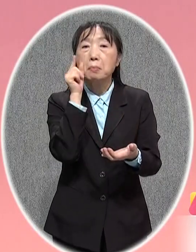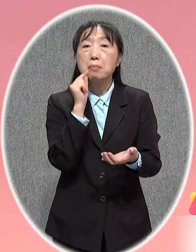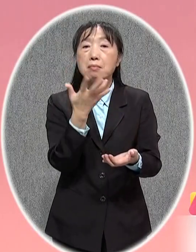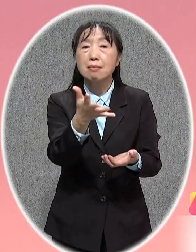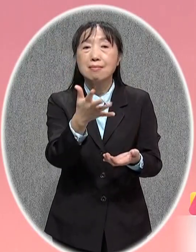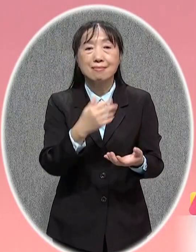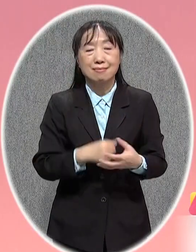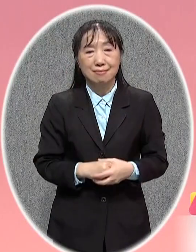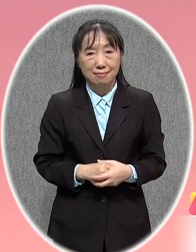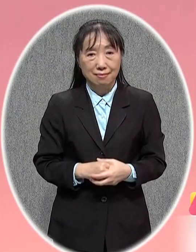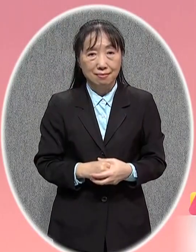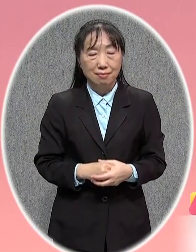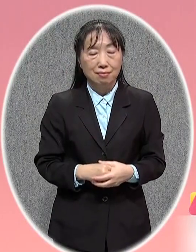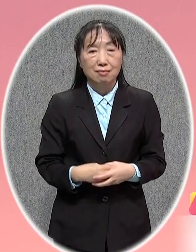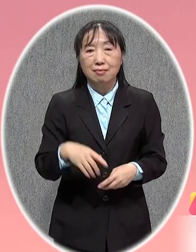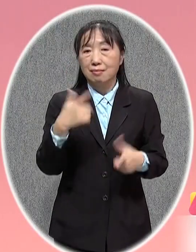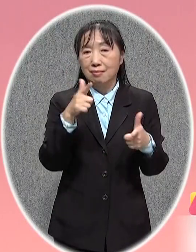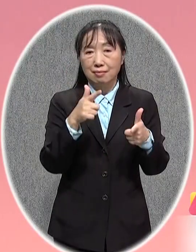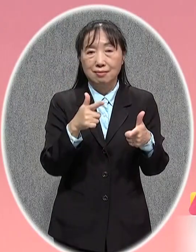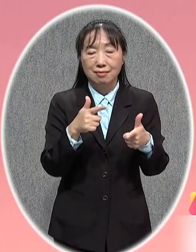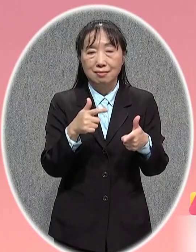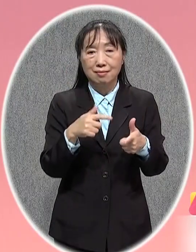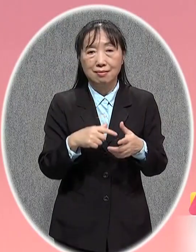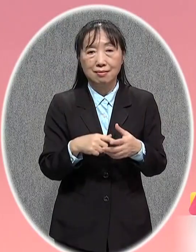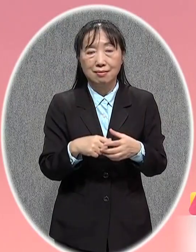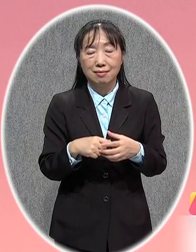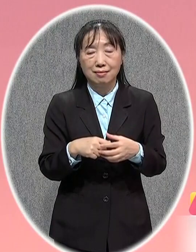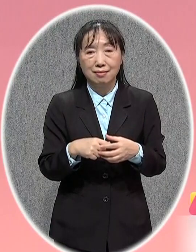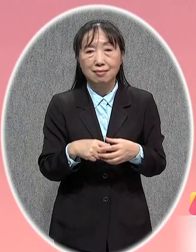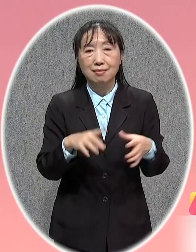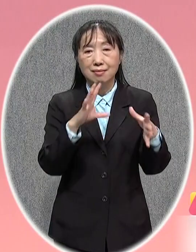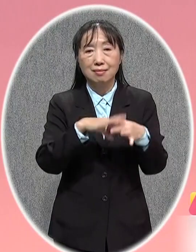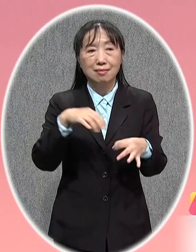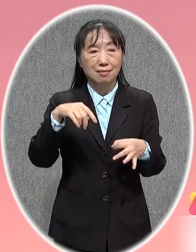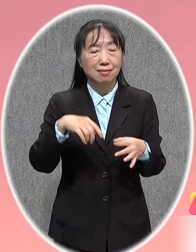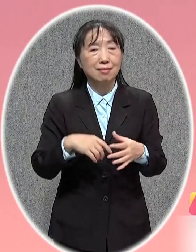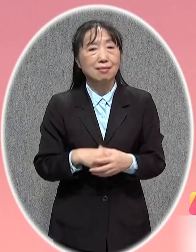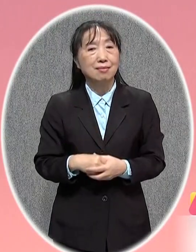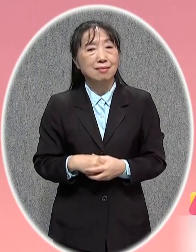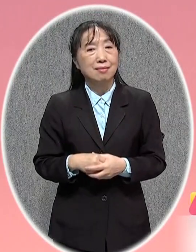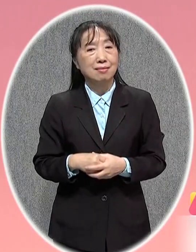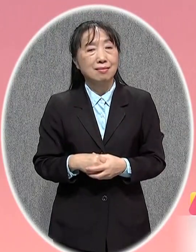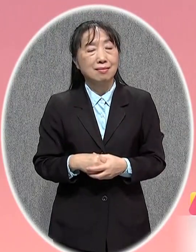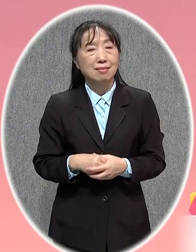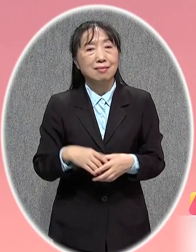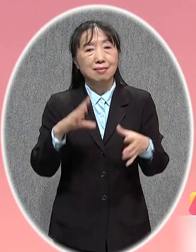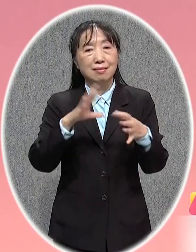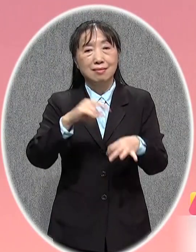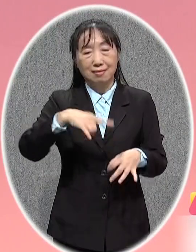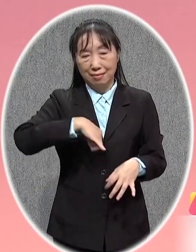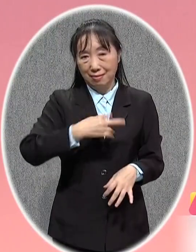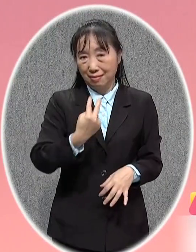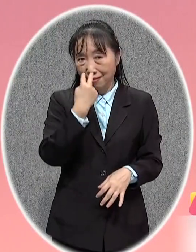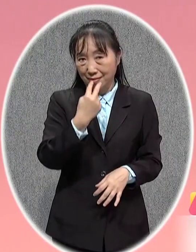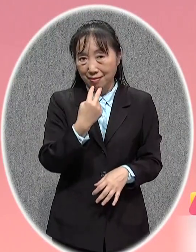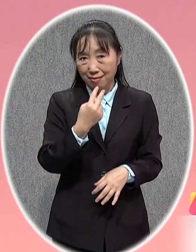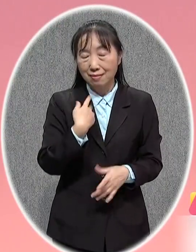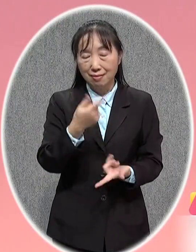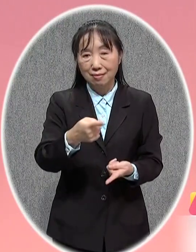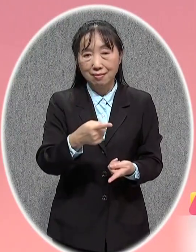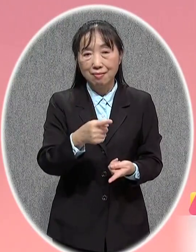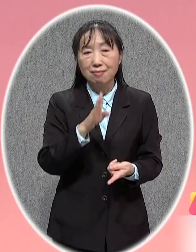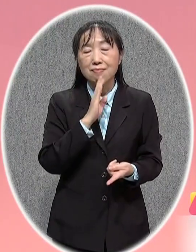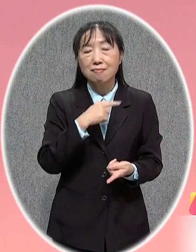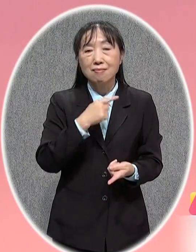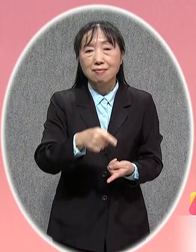么落泪，绝对不是因为大家这个，就是说因为天然气在采集过程